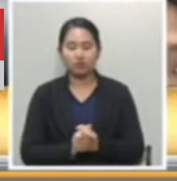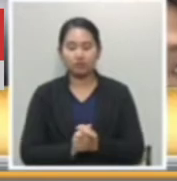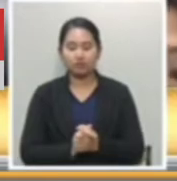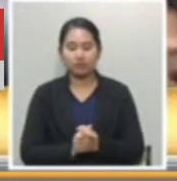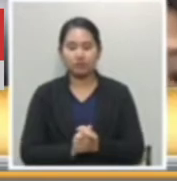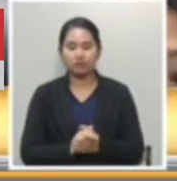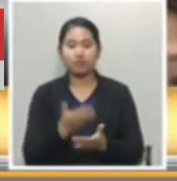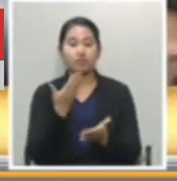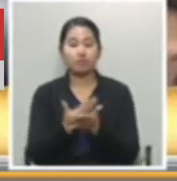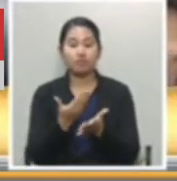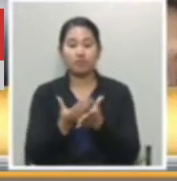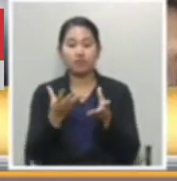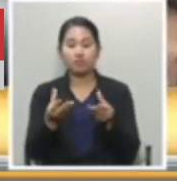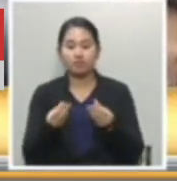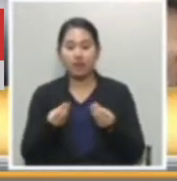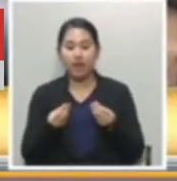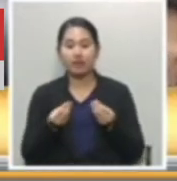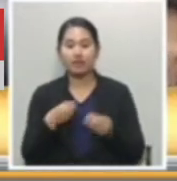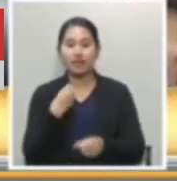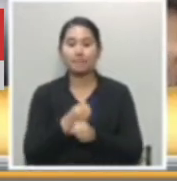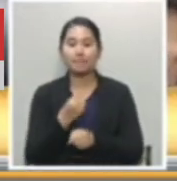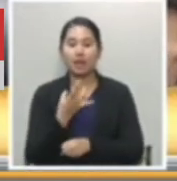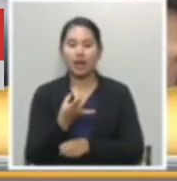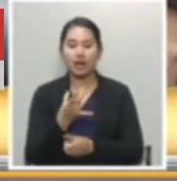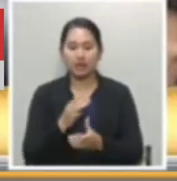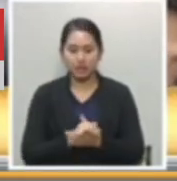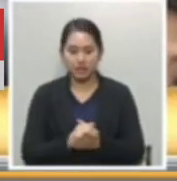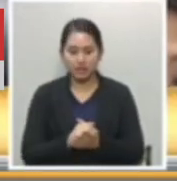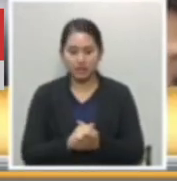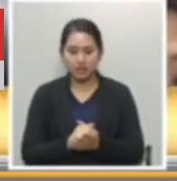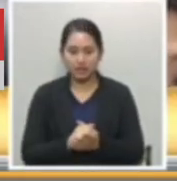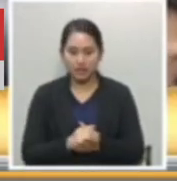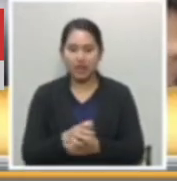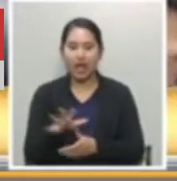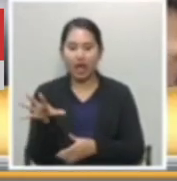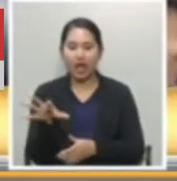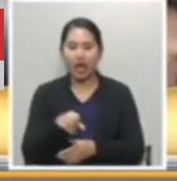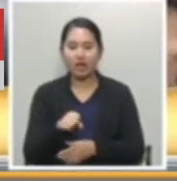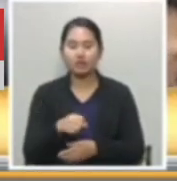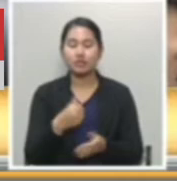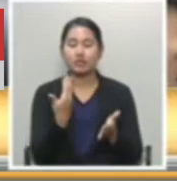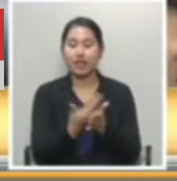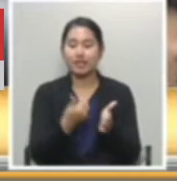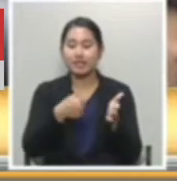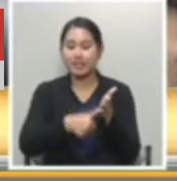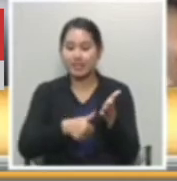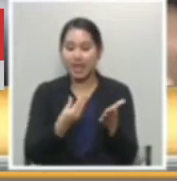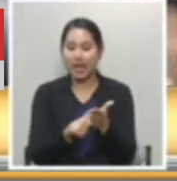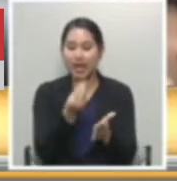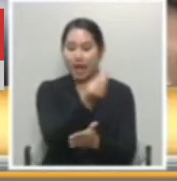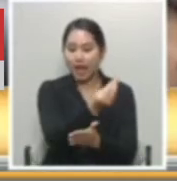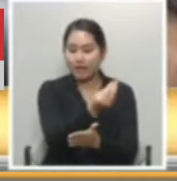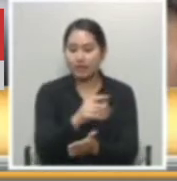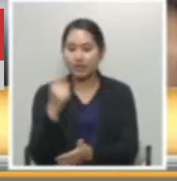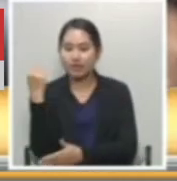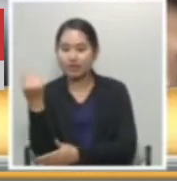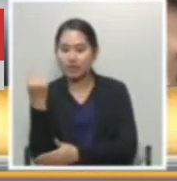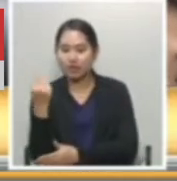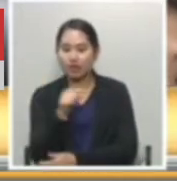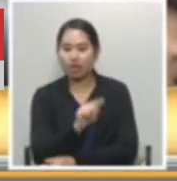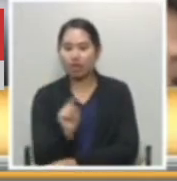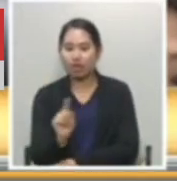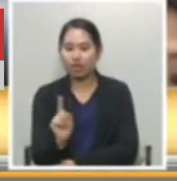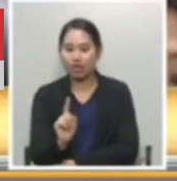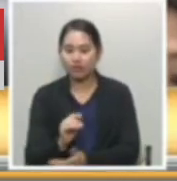เงินที่ได้ไปนะครับเขาจะเอาไปทำอะไรครับระหว่างการเอาไปใช้หนี้นะครับกับการเอาไปเที่ยวผ